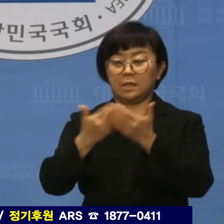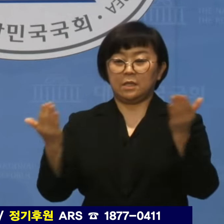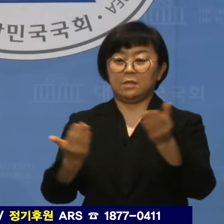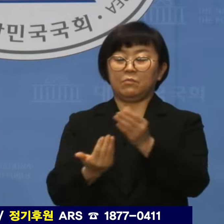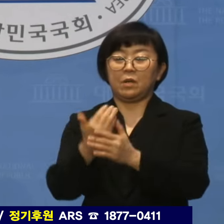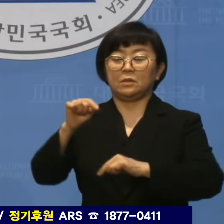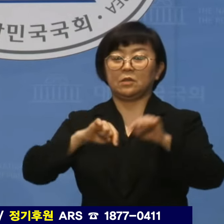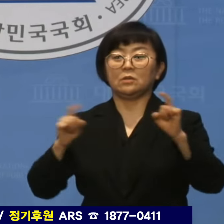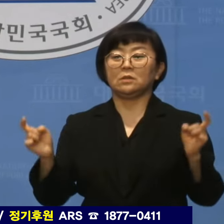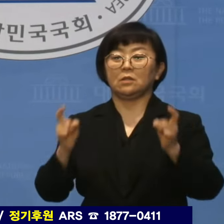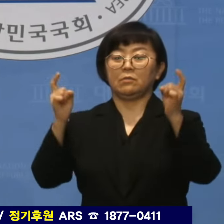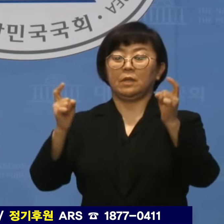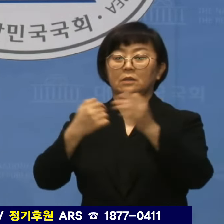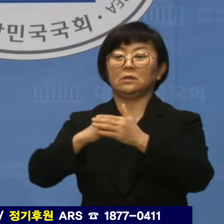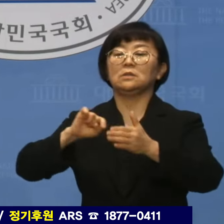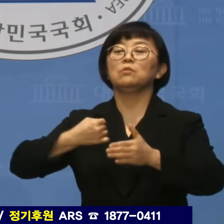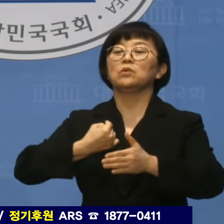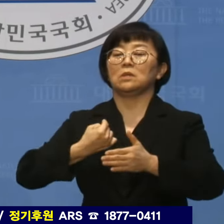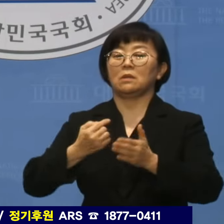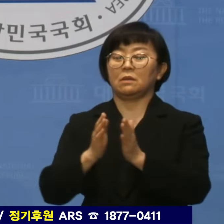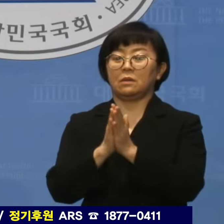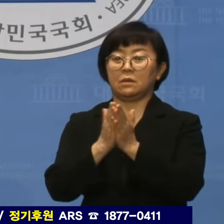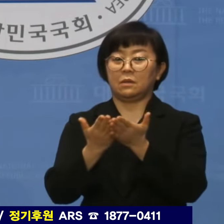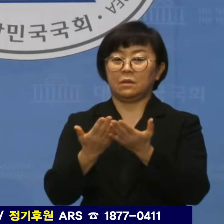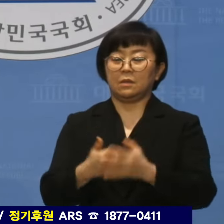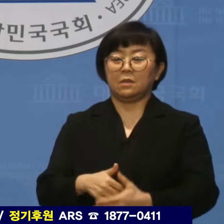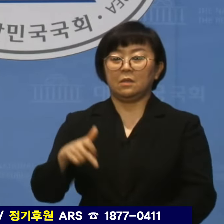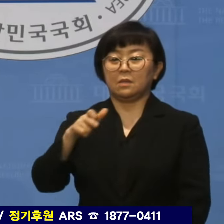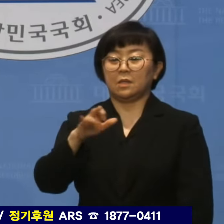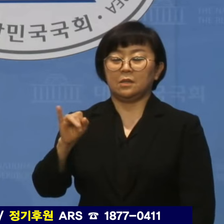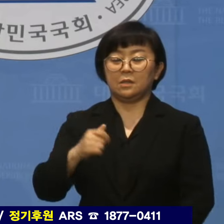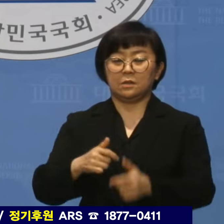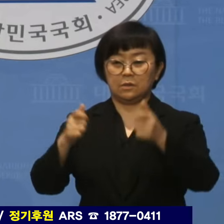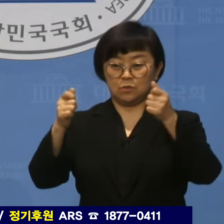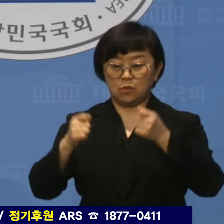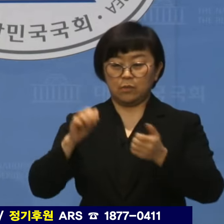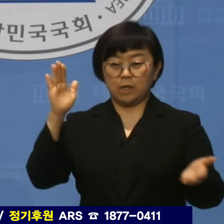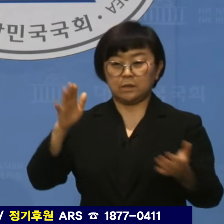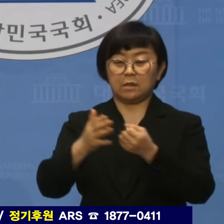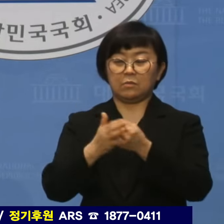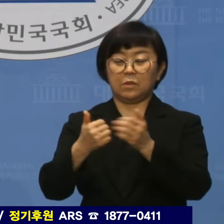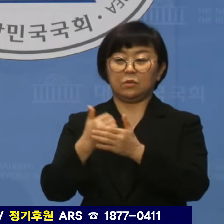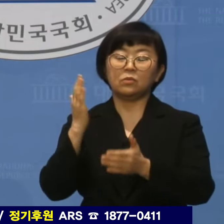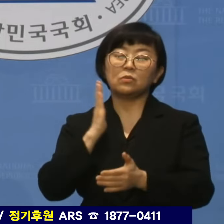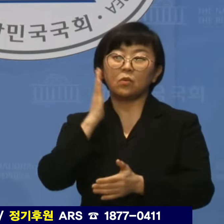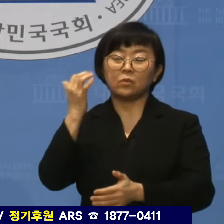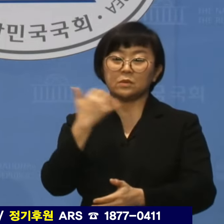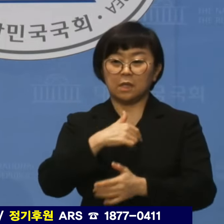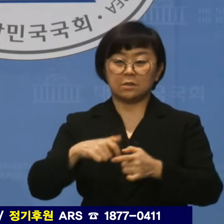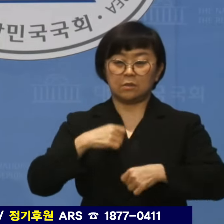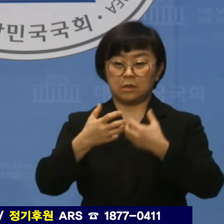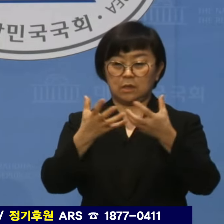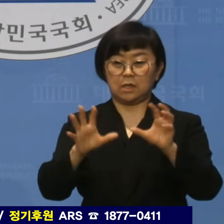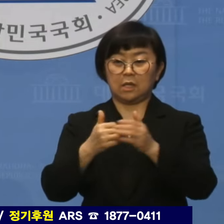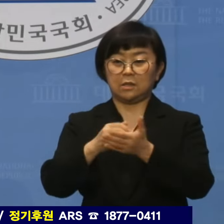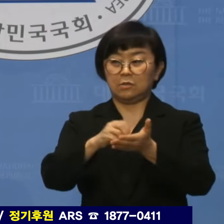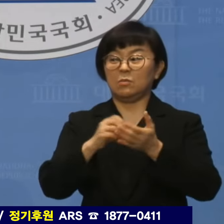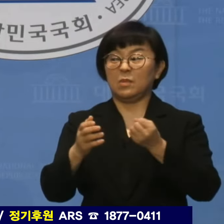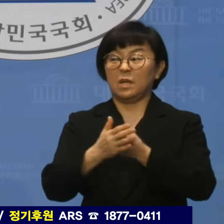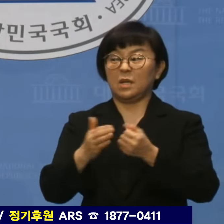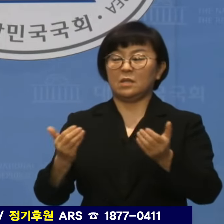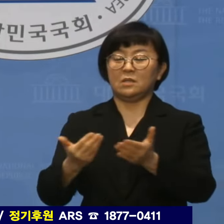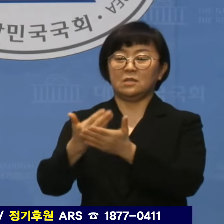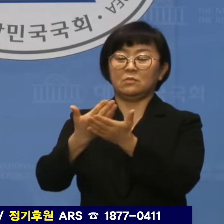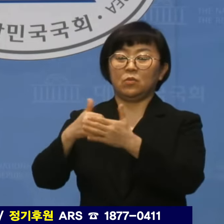사건을 정쟁으로 만드는 장본인입니다. 카이스트 졸업생이 녹색 정의당 당원이라는 이유로